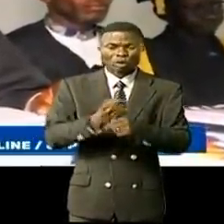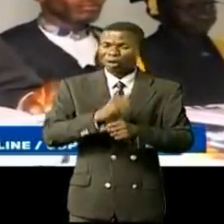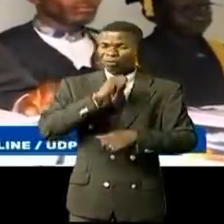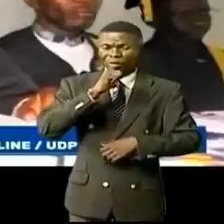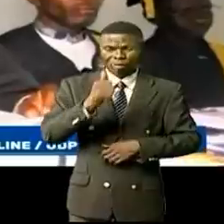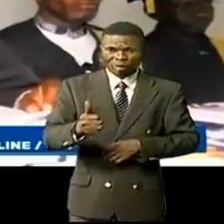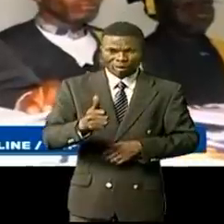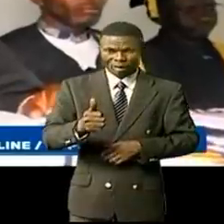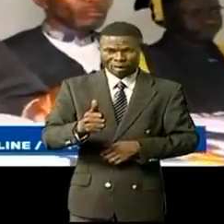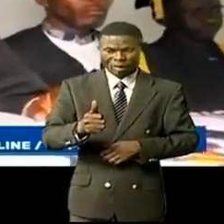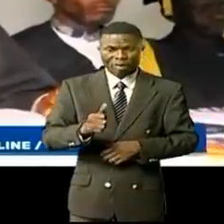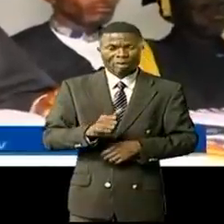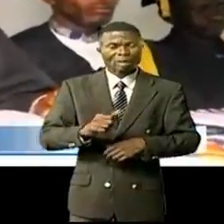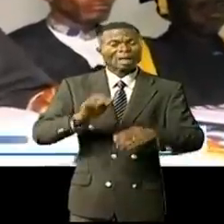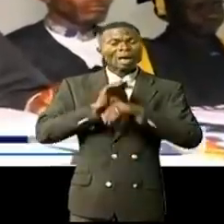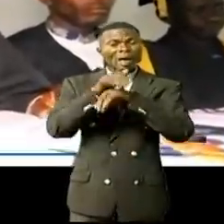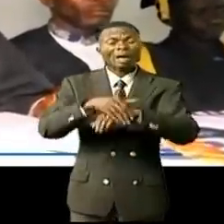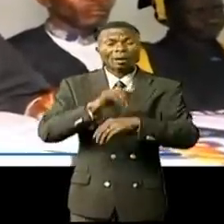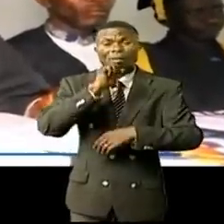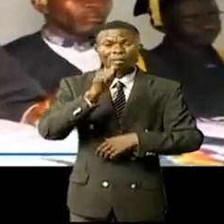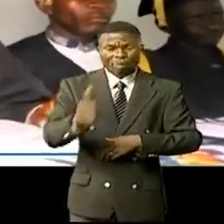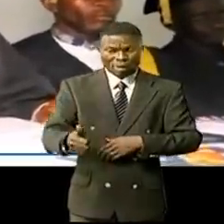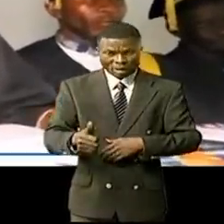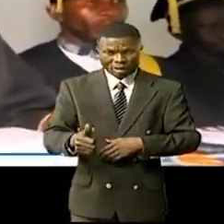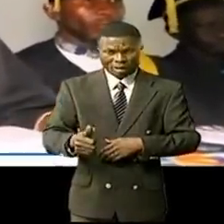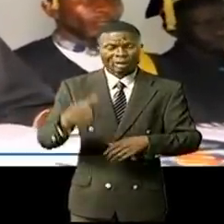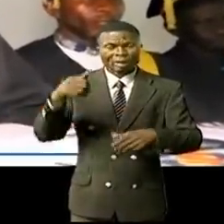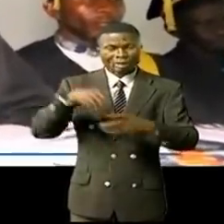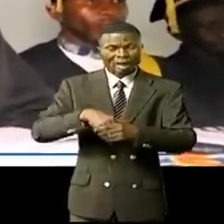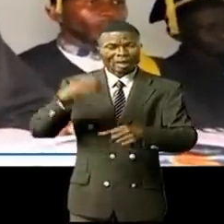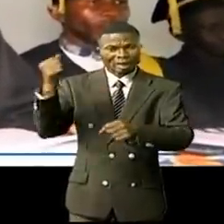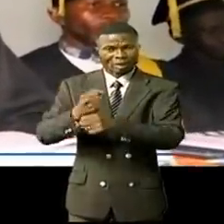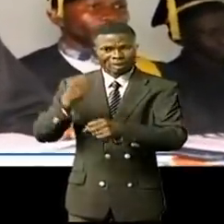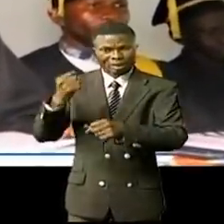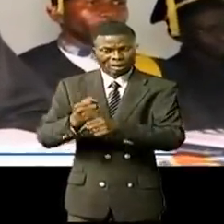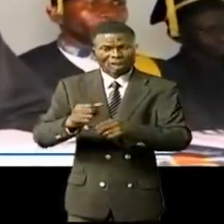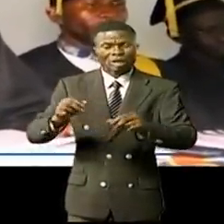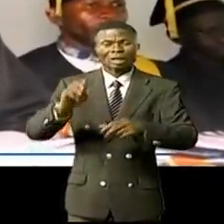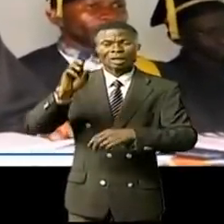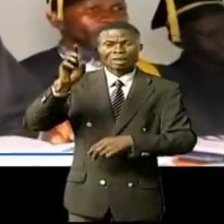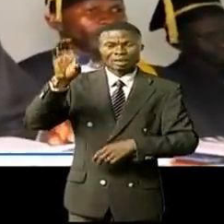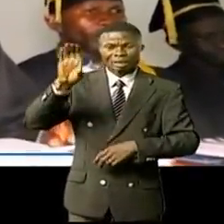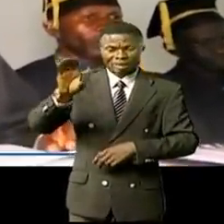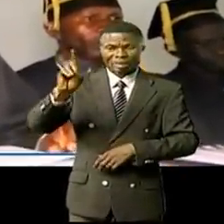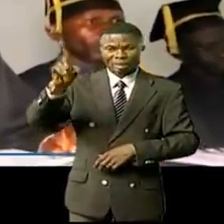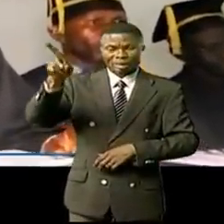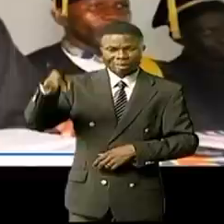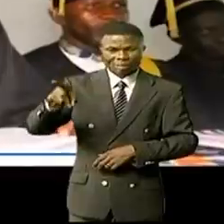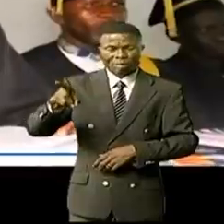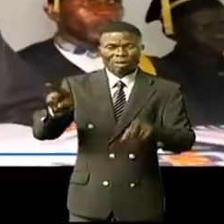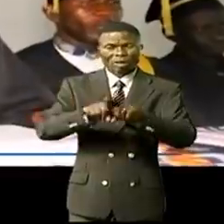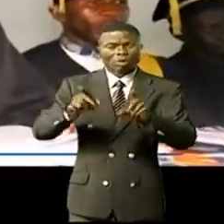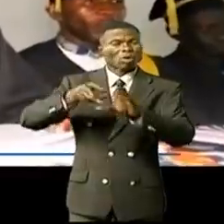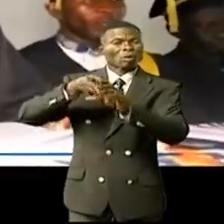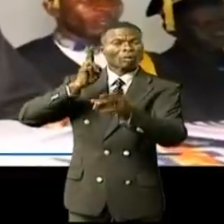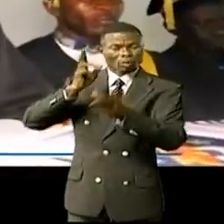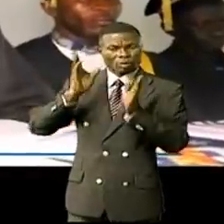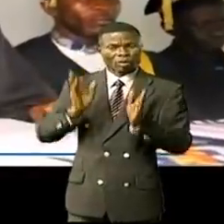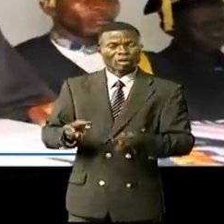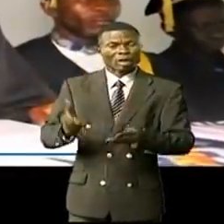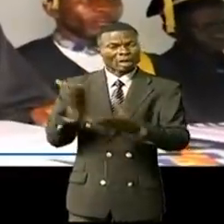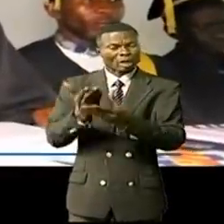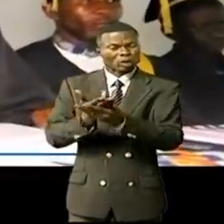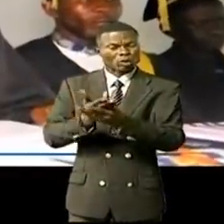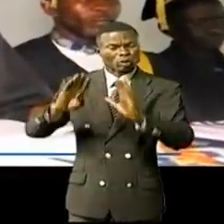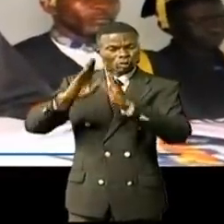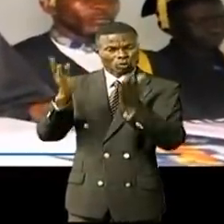sa non-participation éventuelle aux travaux de la CDP sera considérée comme une désertion. Qu'il restitue tous les documents